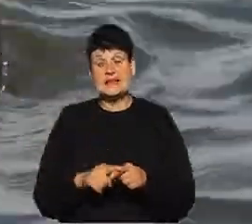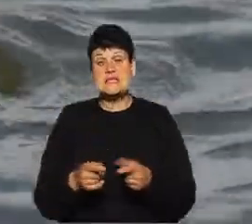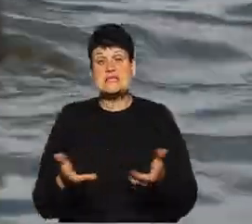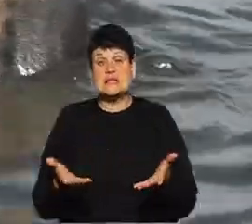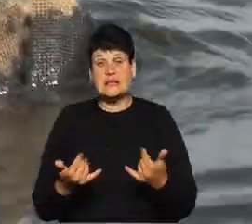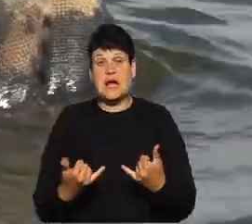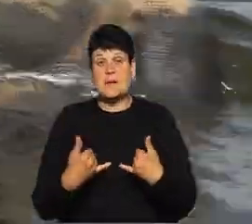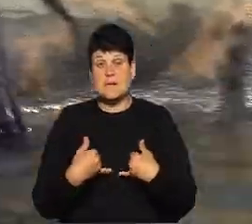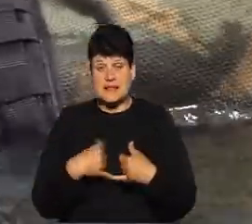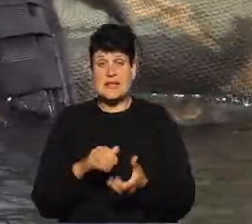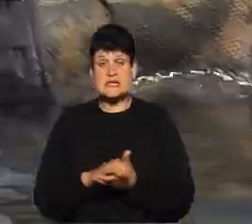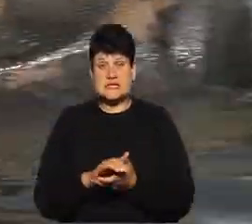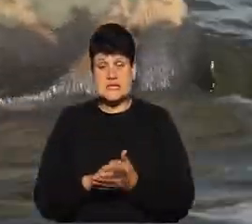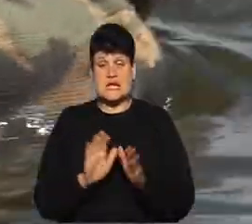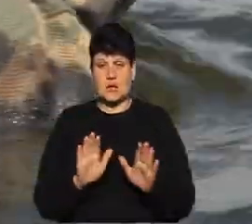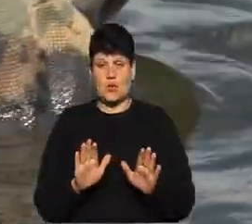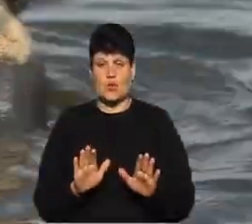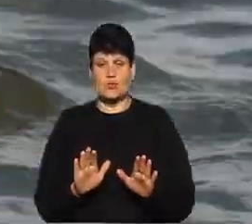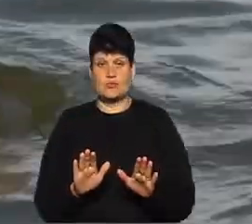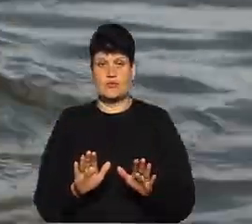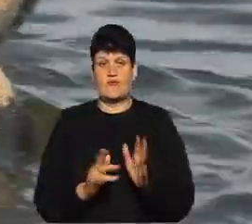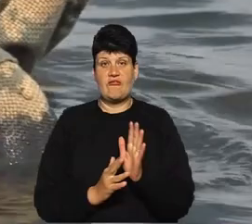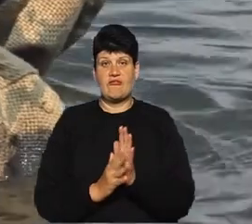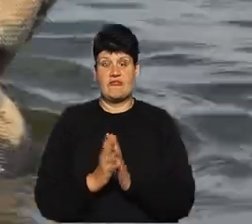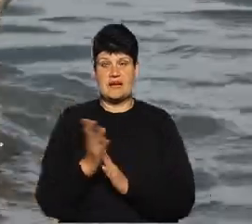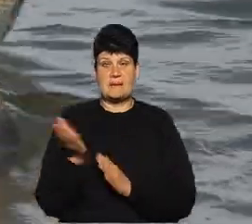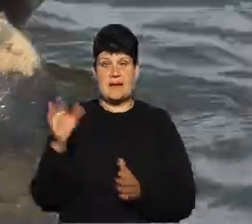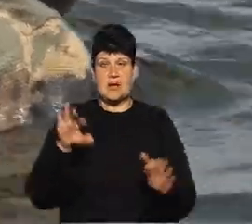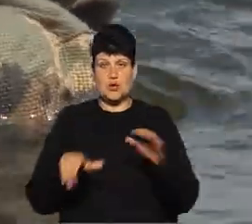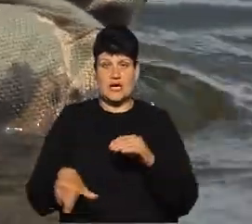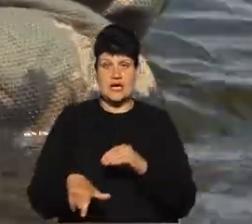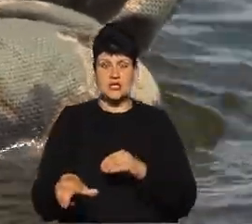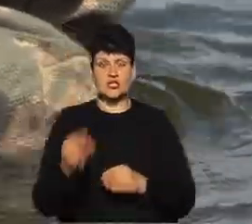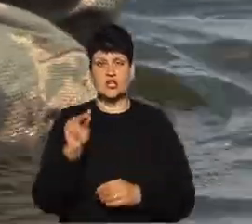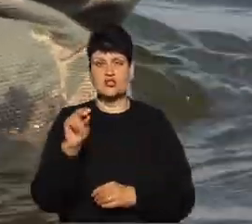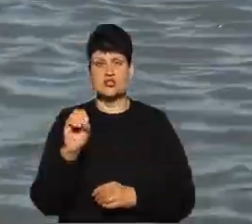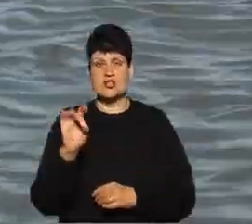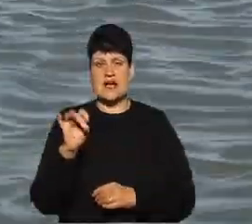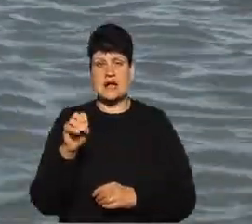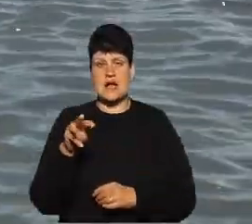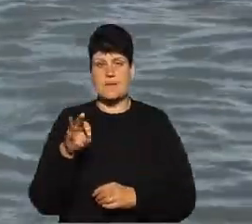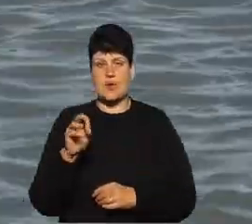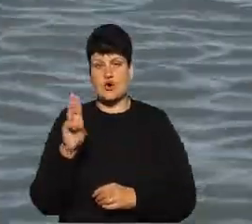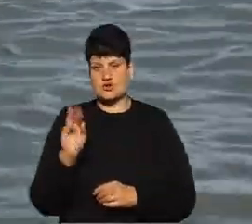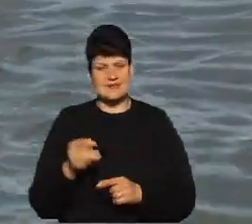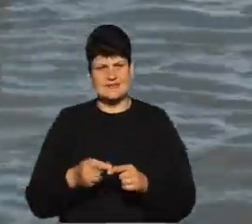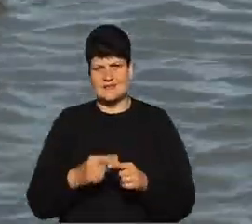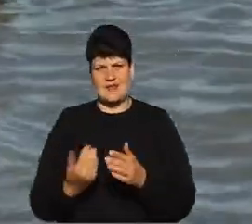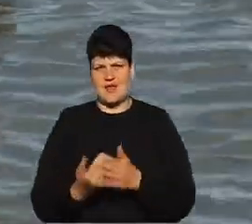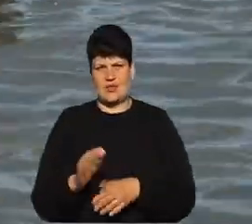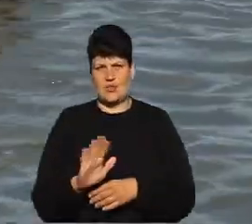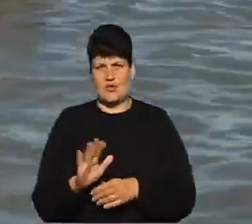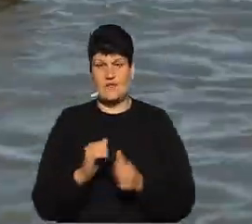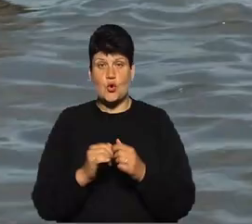мене знайомо, адже виріс біля гірської річки, біля Черемоша, тому це не в новинку. Кожне відділення, яке